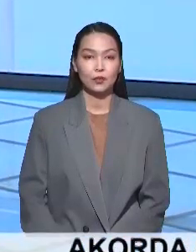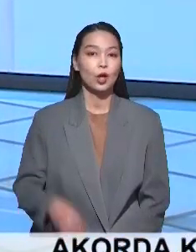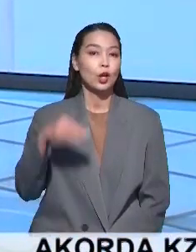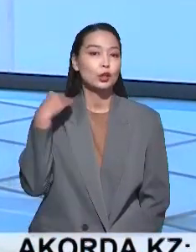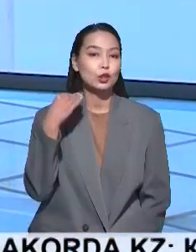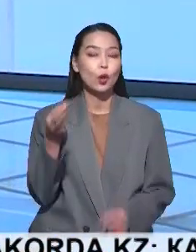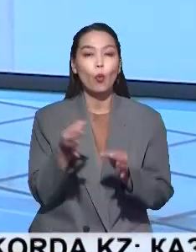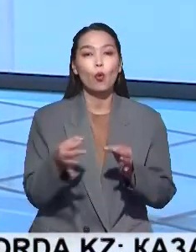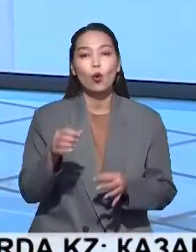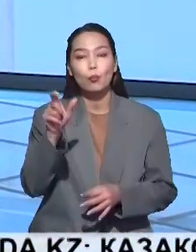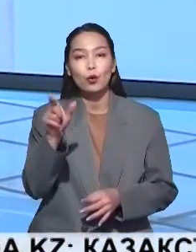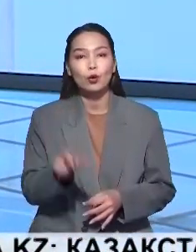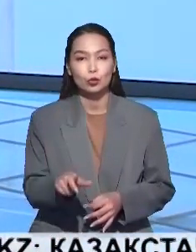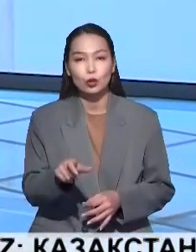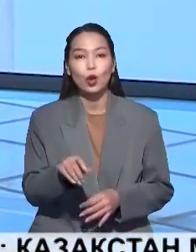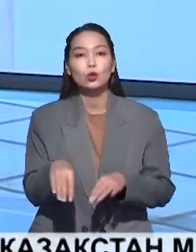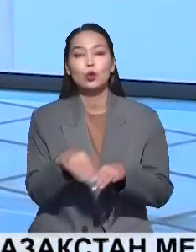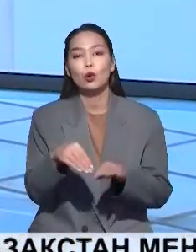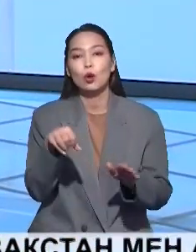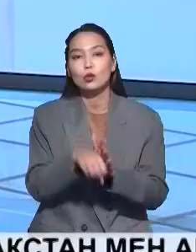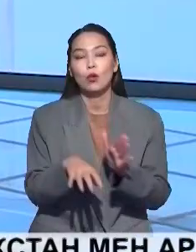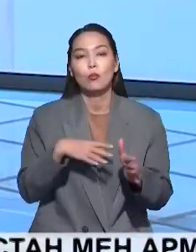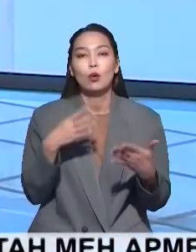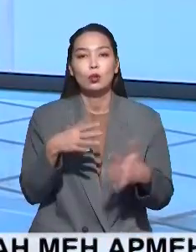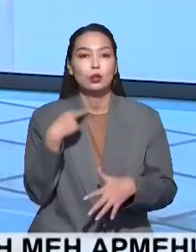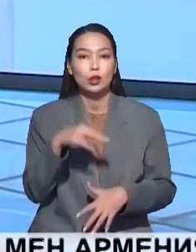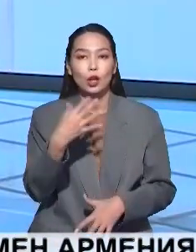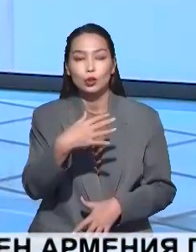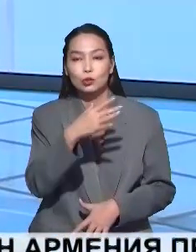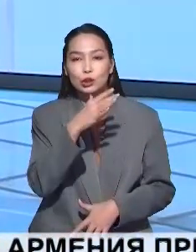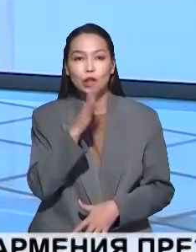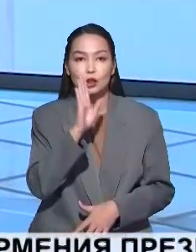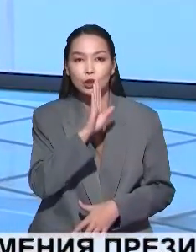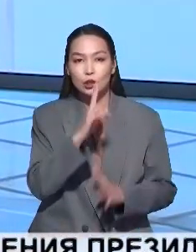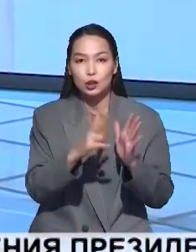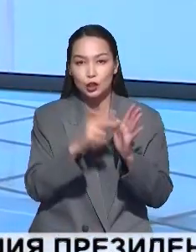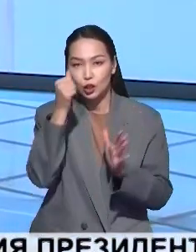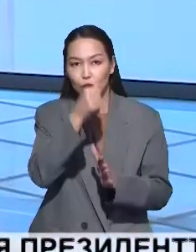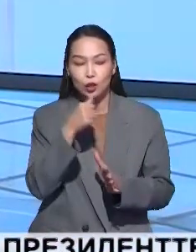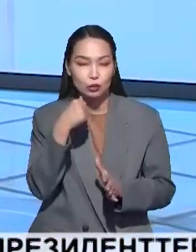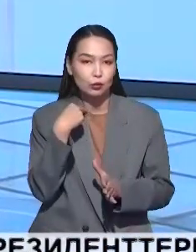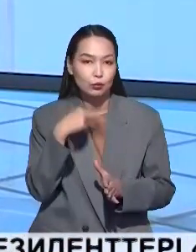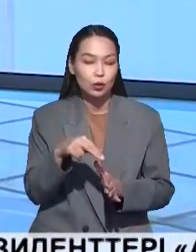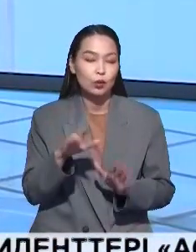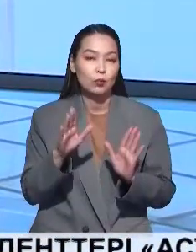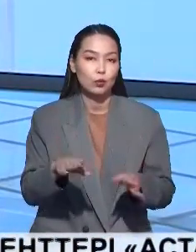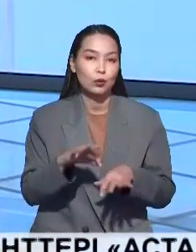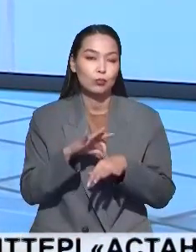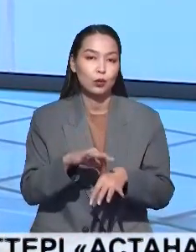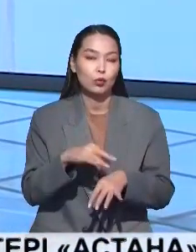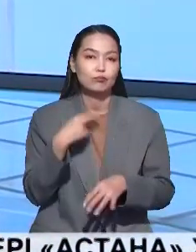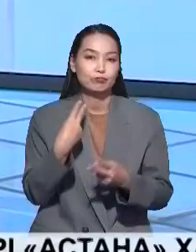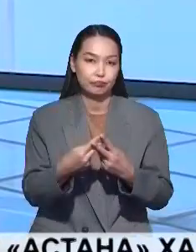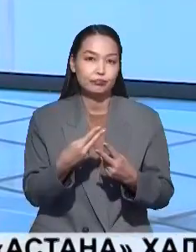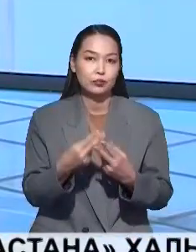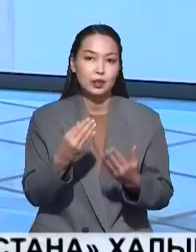Түркістан облысының тұрғыны күйеуін өлтірген үшін сотталды. 50 жастағы келіншек 8 жыл өмірін енді темір торда өткізеді.